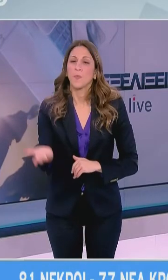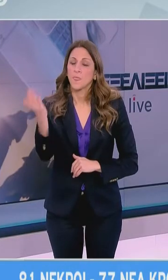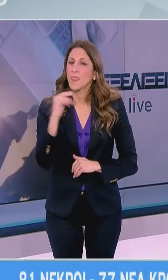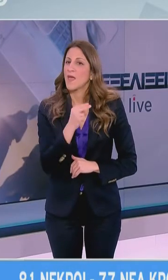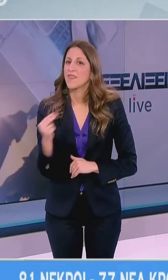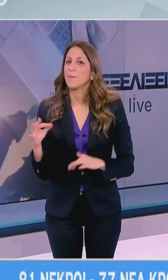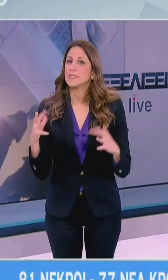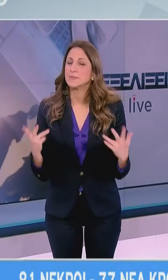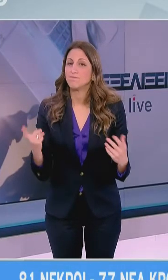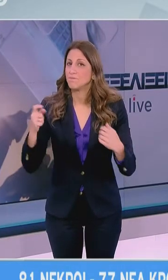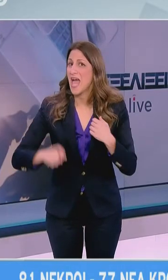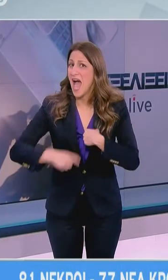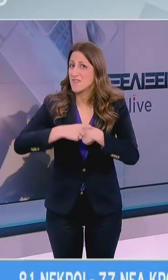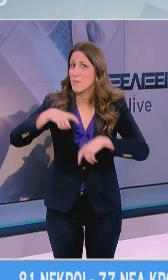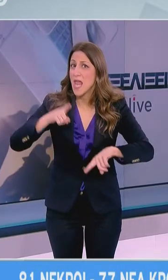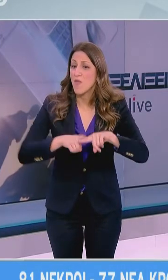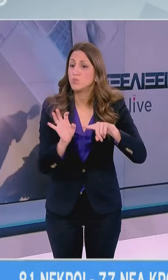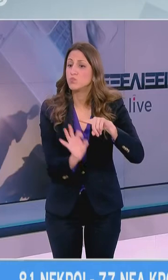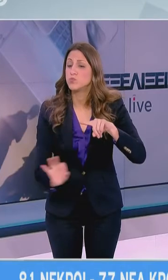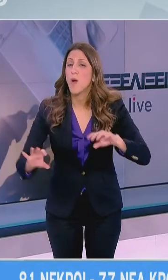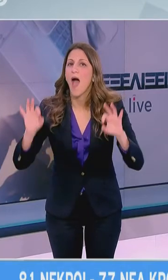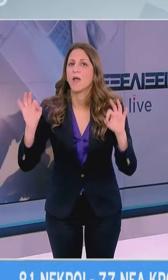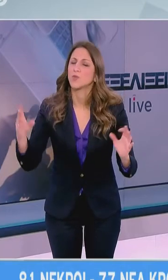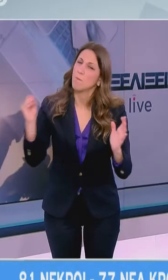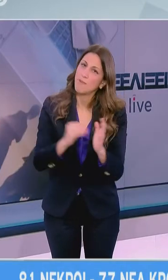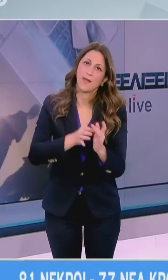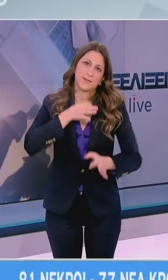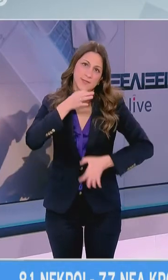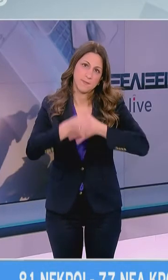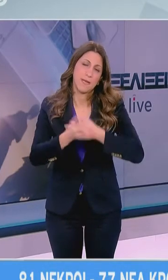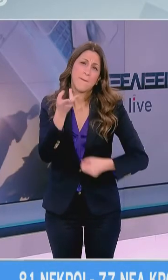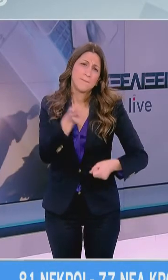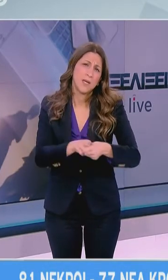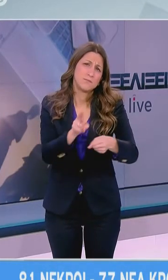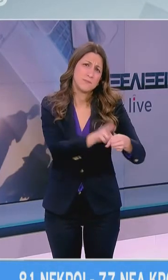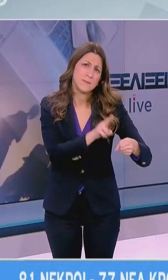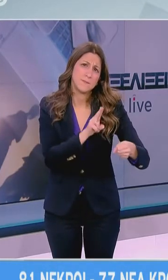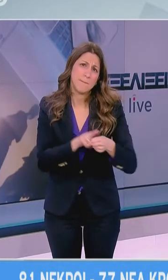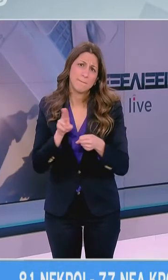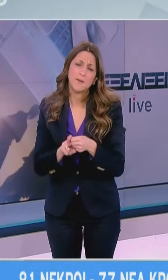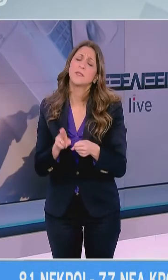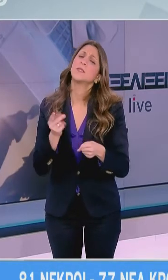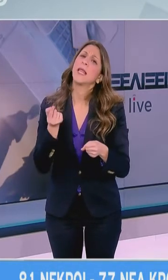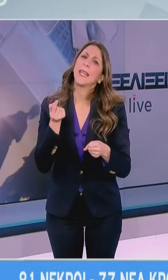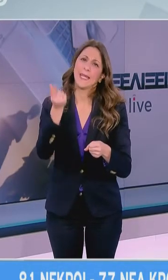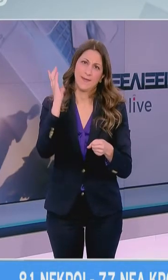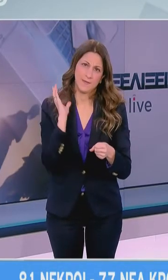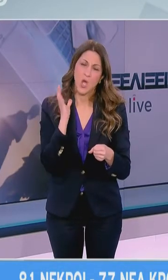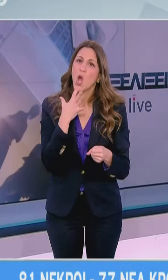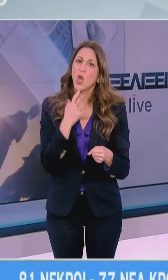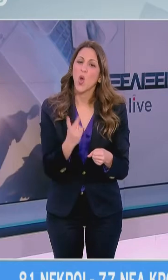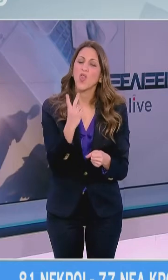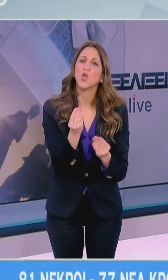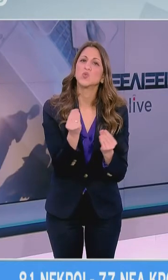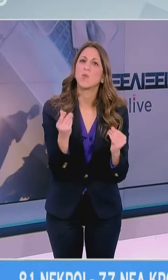του πού ακριβώς είναι η χώρα, έχω μιλήσει ξανά γι' αυτό. Η θάνατη αυτή τη στιγμή είναι πάρα πολύ ασφαλής εκτίμηση, γιατί έχουμε δύο